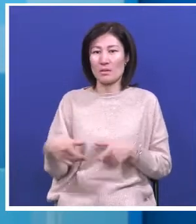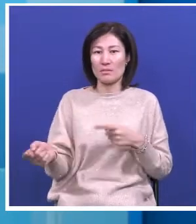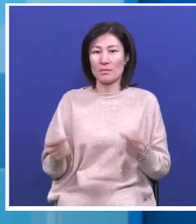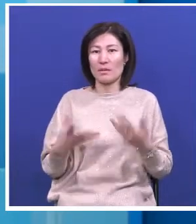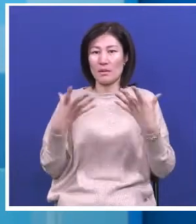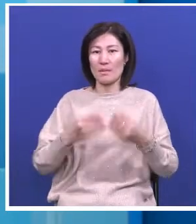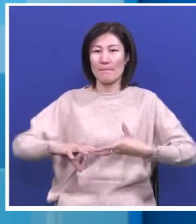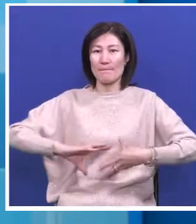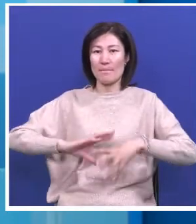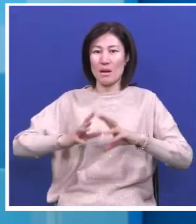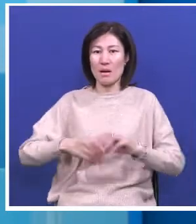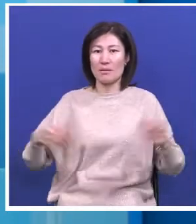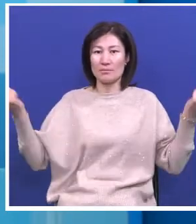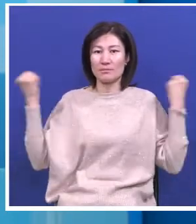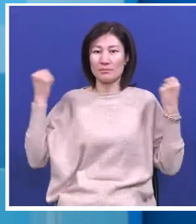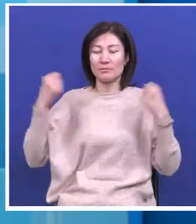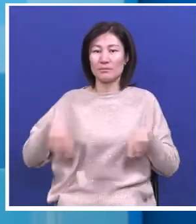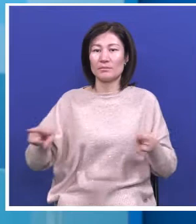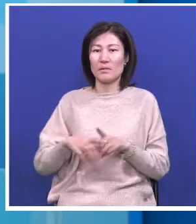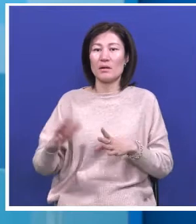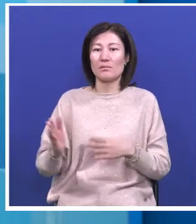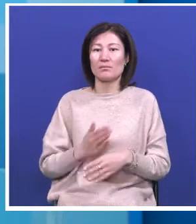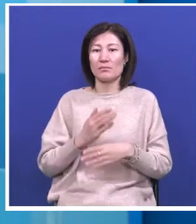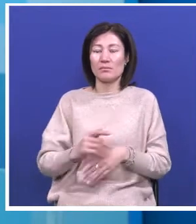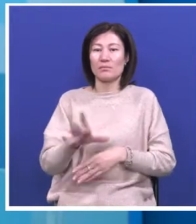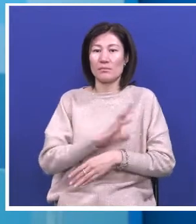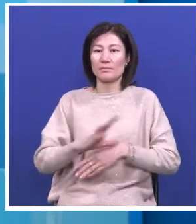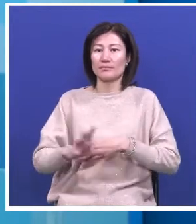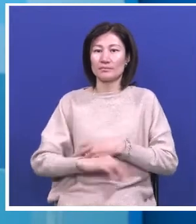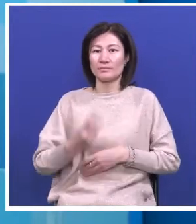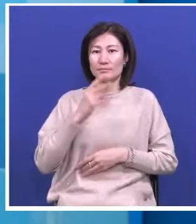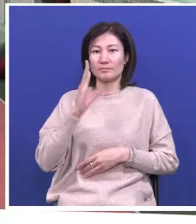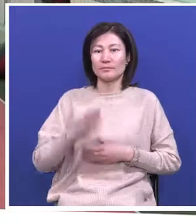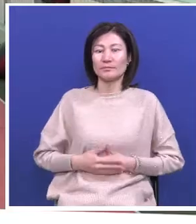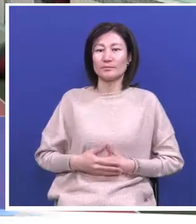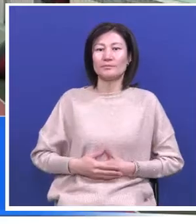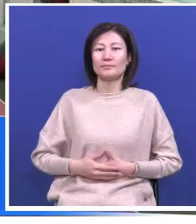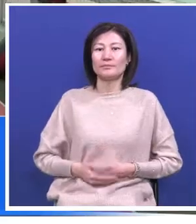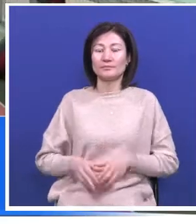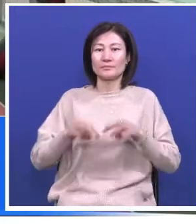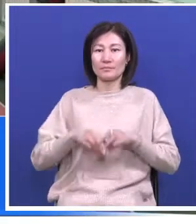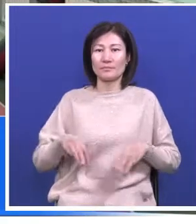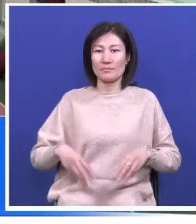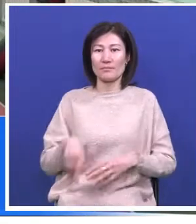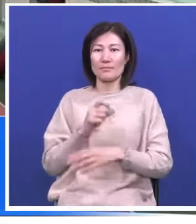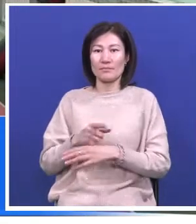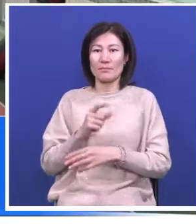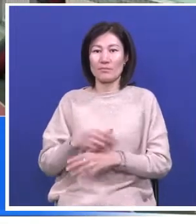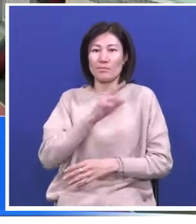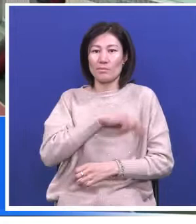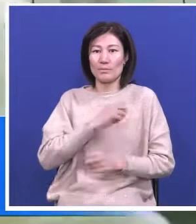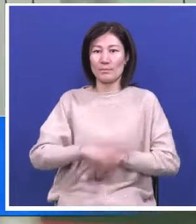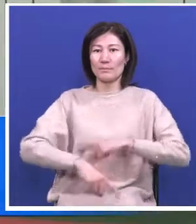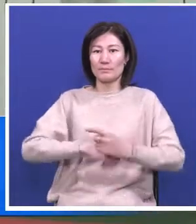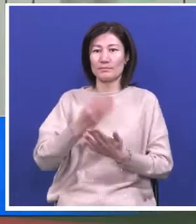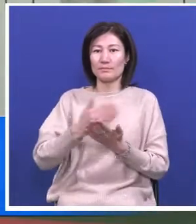қаржыландырылады? Барлық спорт түріне бірдей бөлінген бе? Толығырақ алда бейнесюжетте. Мемлекет башысының тапсырмасымен жүзеге асқан